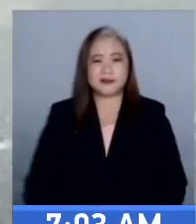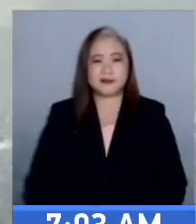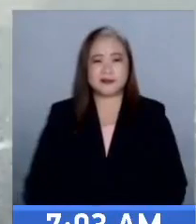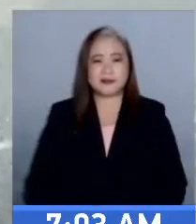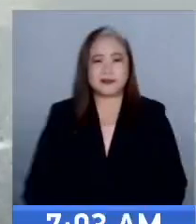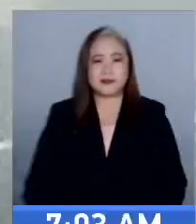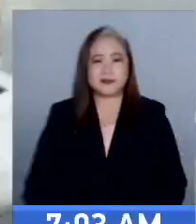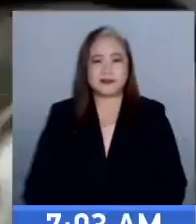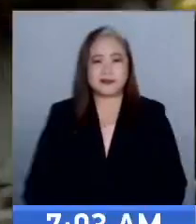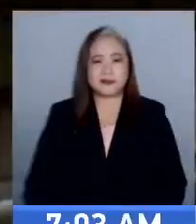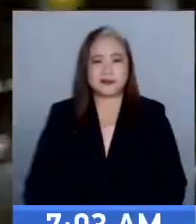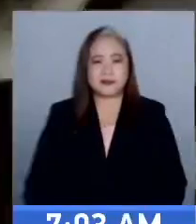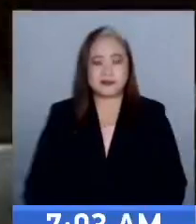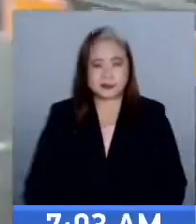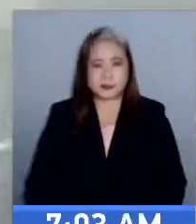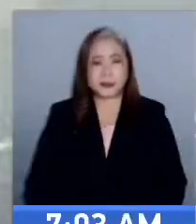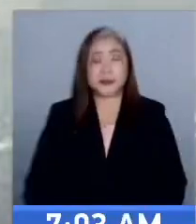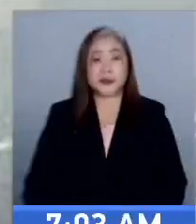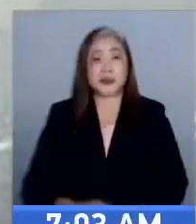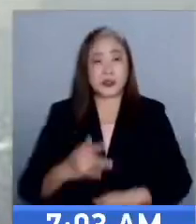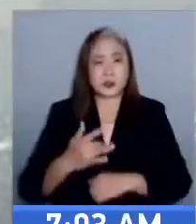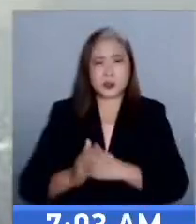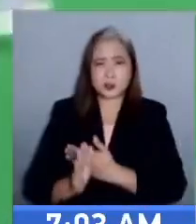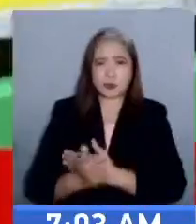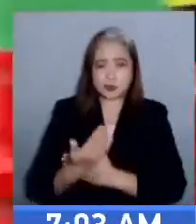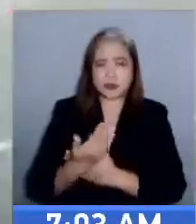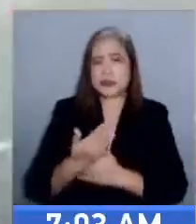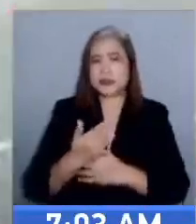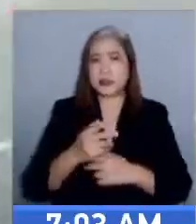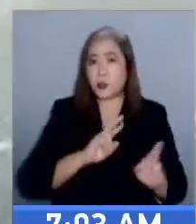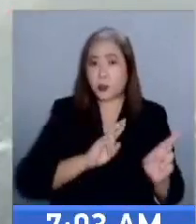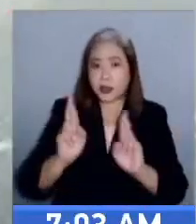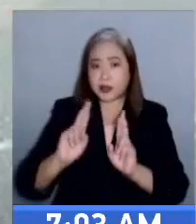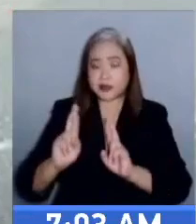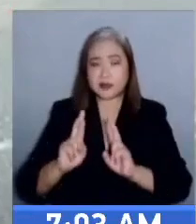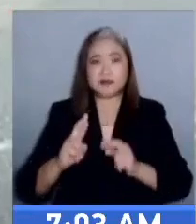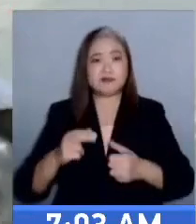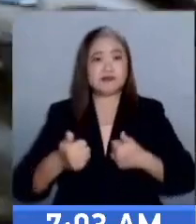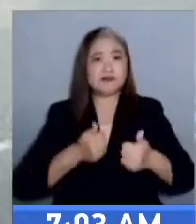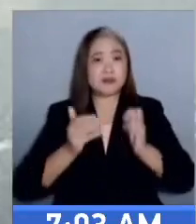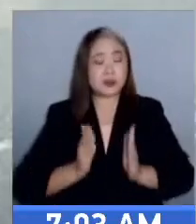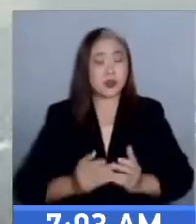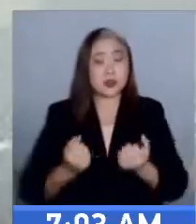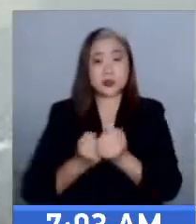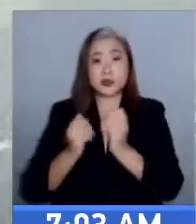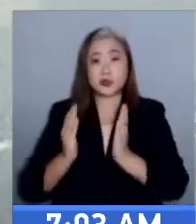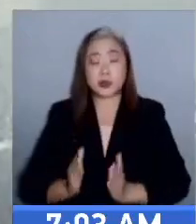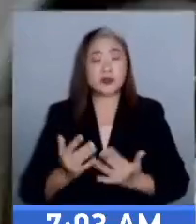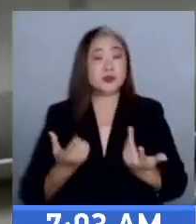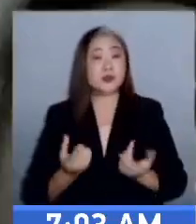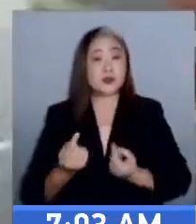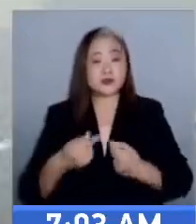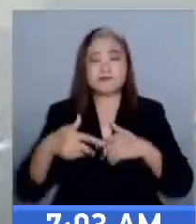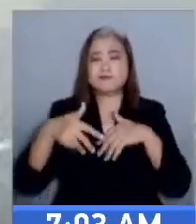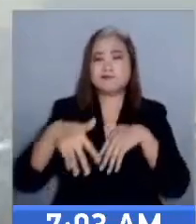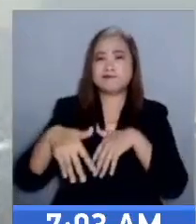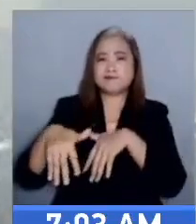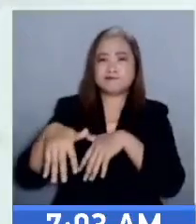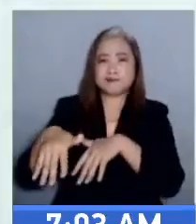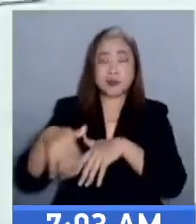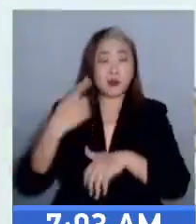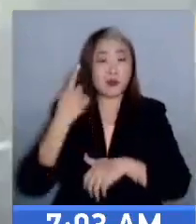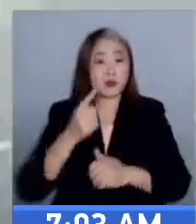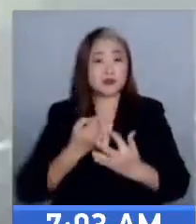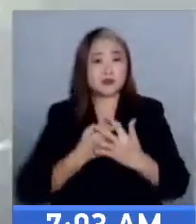Igan, maagang naghanda ang mga kandidato at kanilang mga taga-suporta sa isasagawang motorcade ngayong umaga bilang hudyat ng pagsisimula ngayong araw